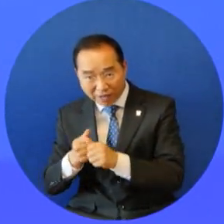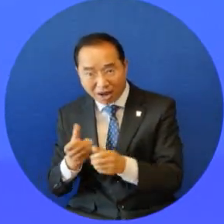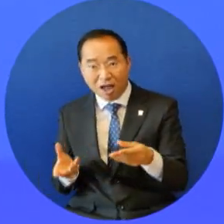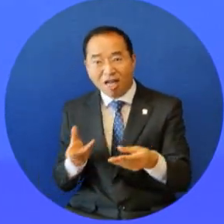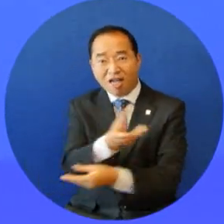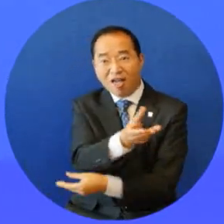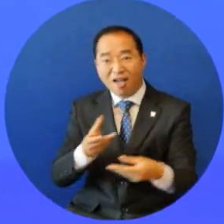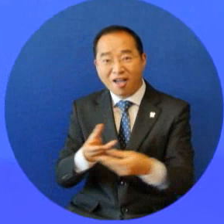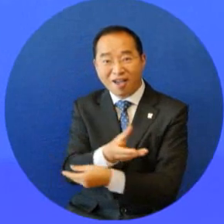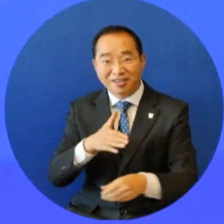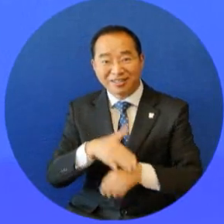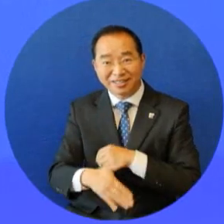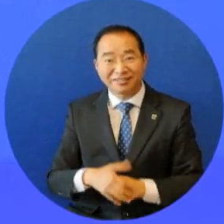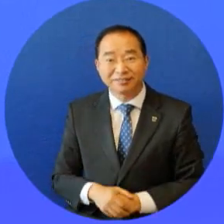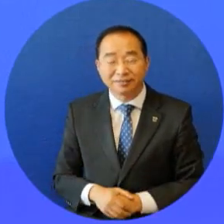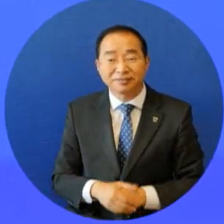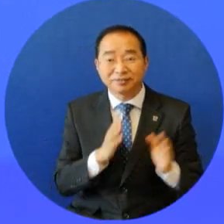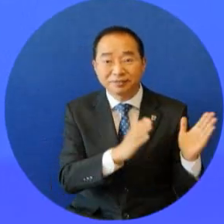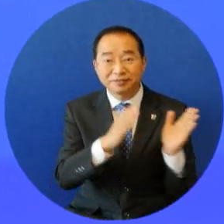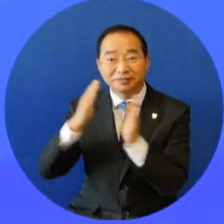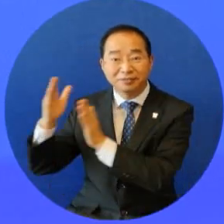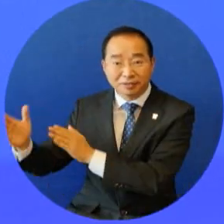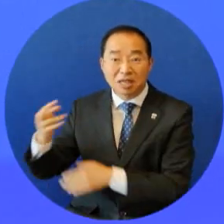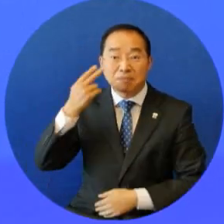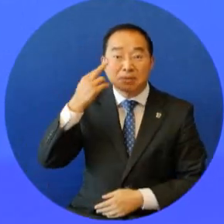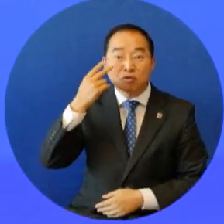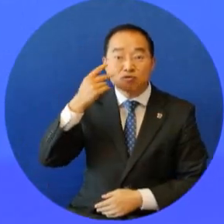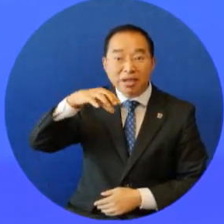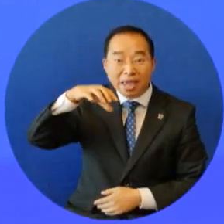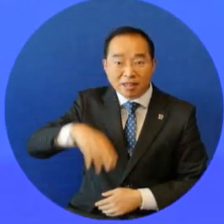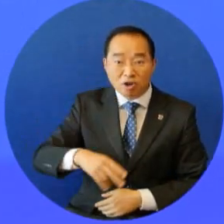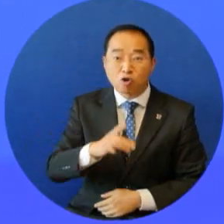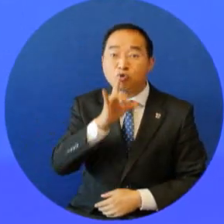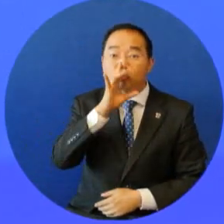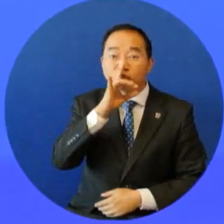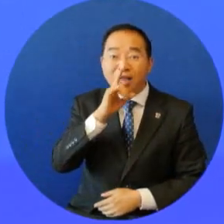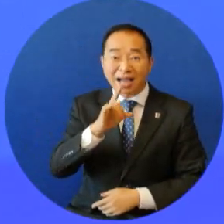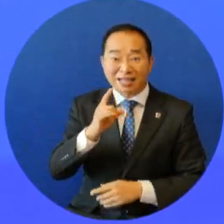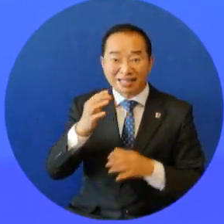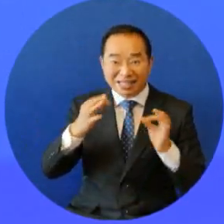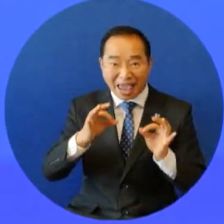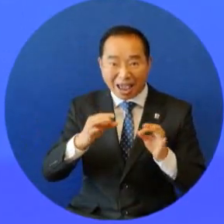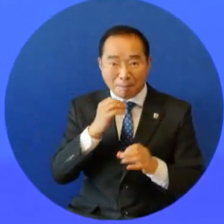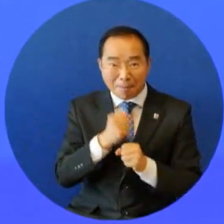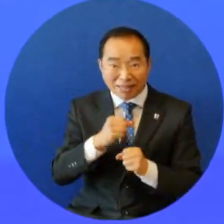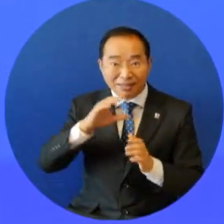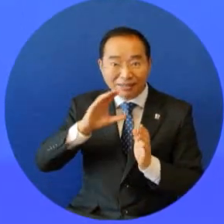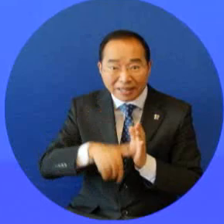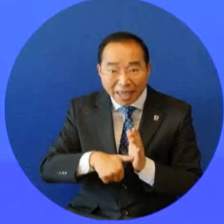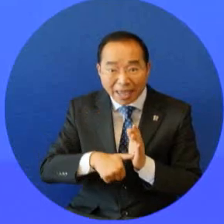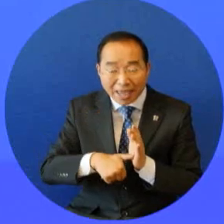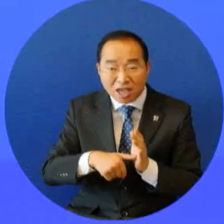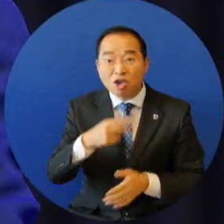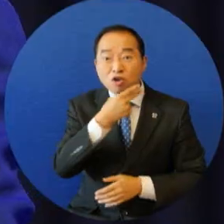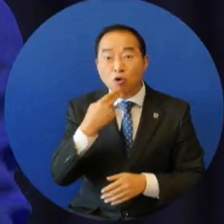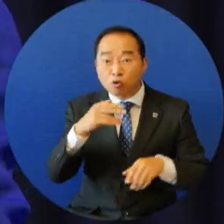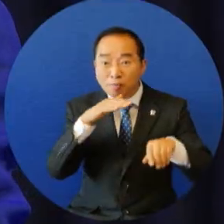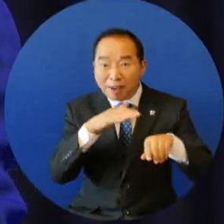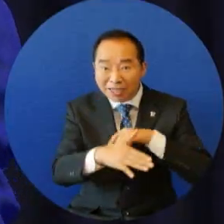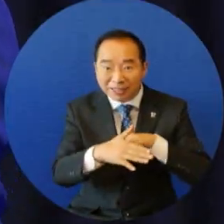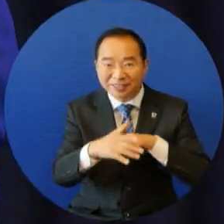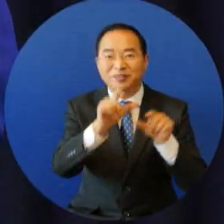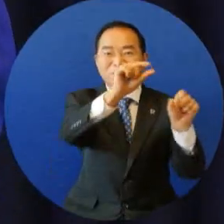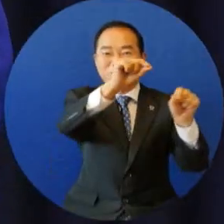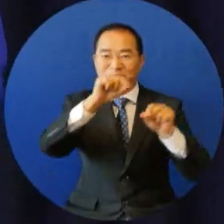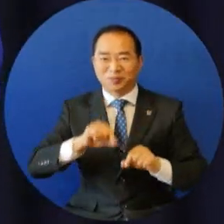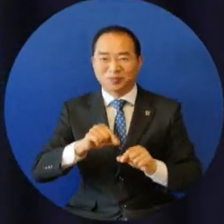됩니다. 그런데 미국에서 중앙은행을 만들 적에 바로 이 영란은행 시스템을 그대로 따갑니다.